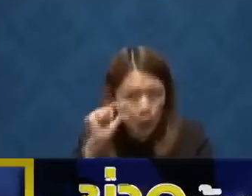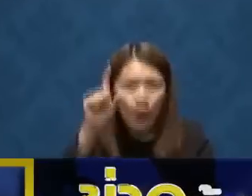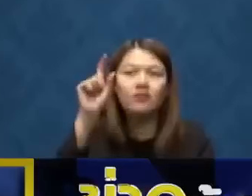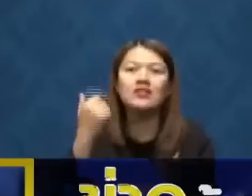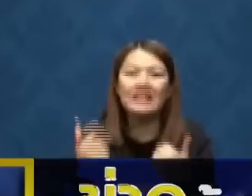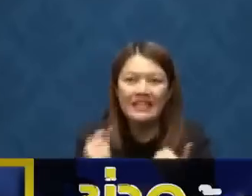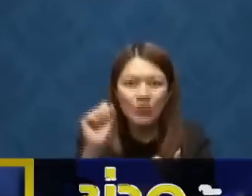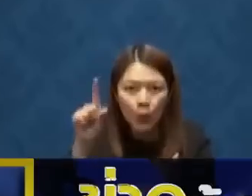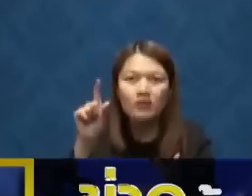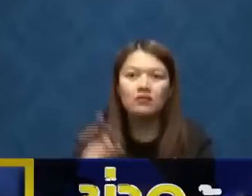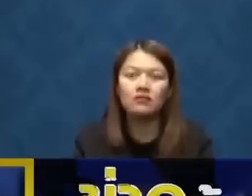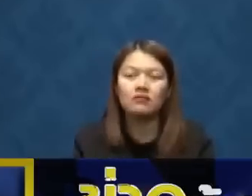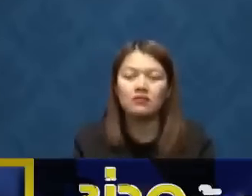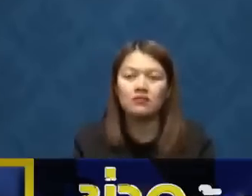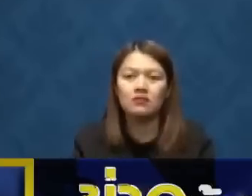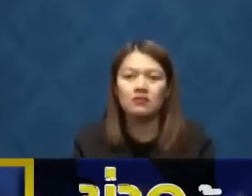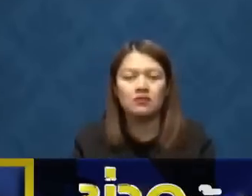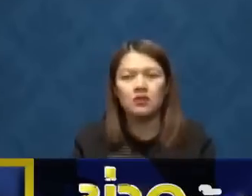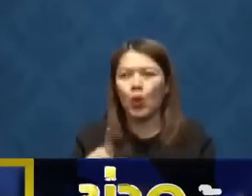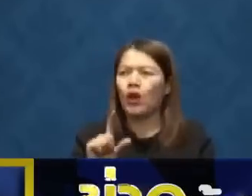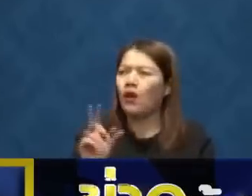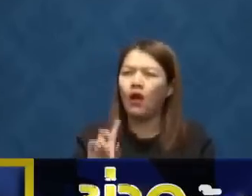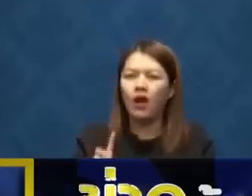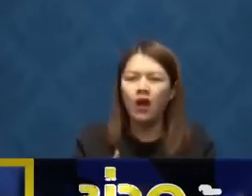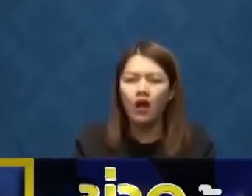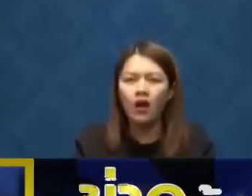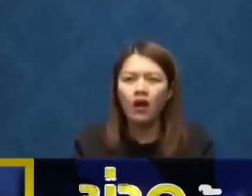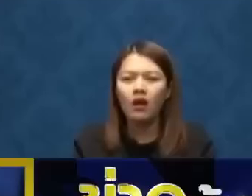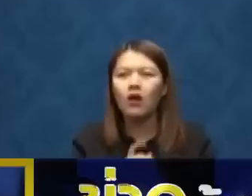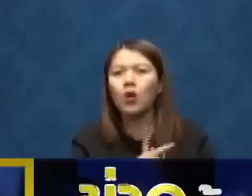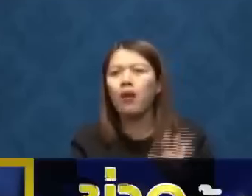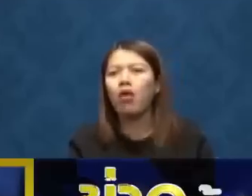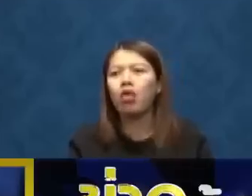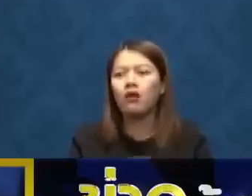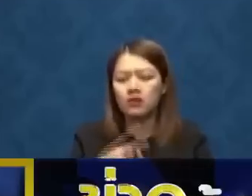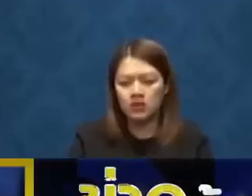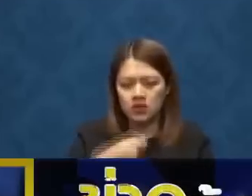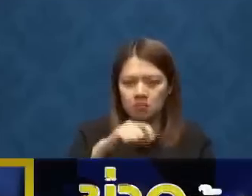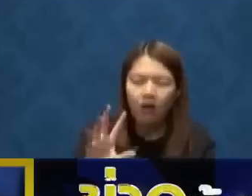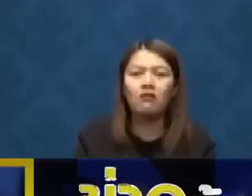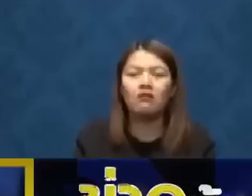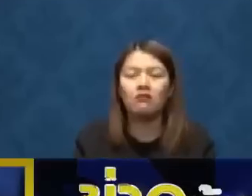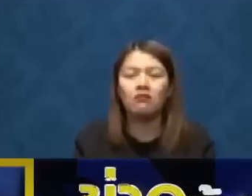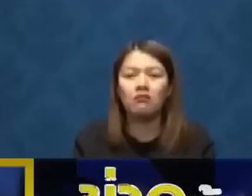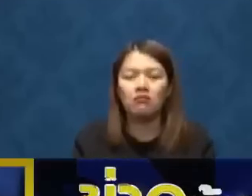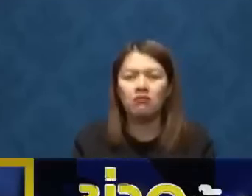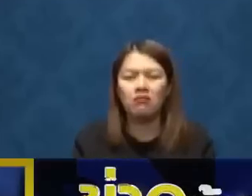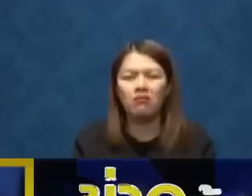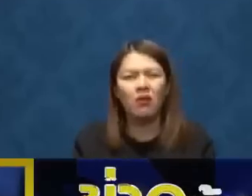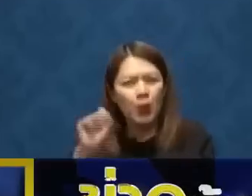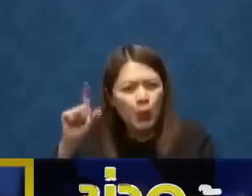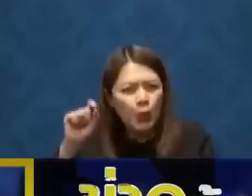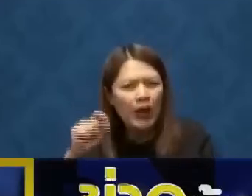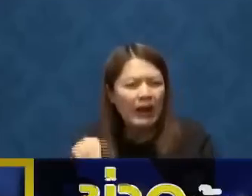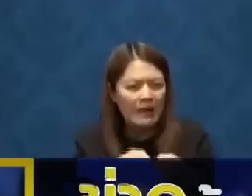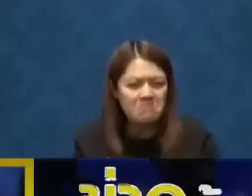ครับนี่ทันทีมันตั้งแต่กฎหมายออกก็คือตุลาปี65ท่านจะมาทันทีตอนใกล้